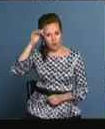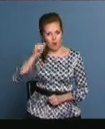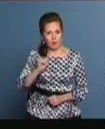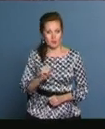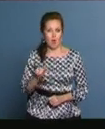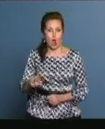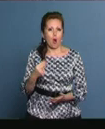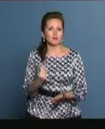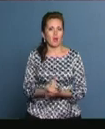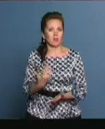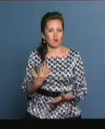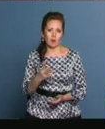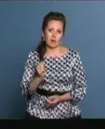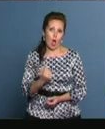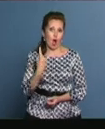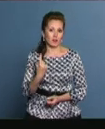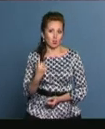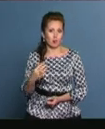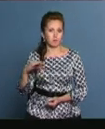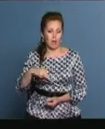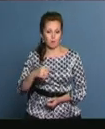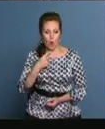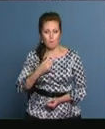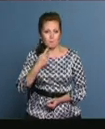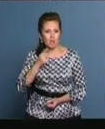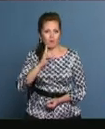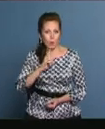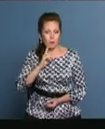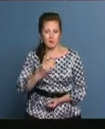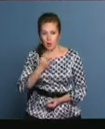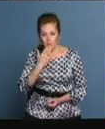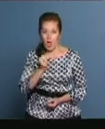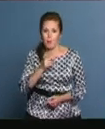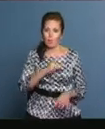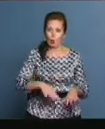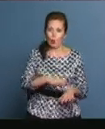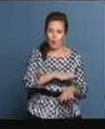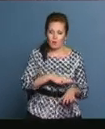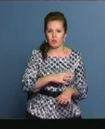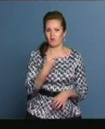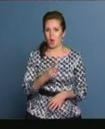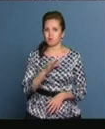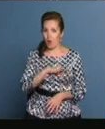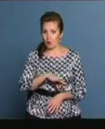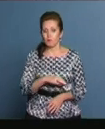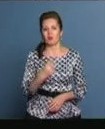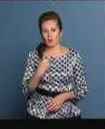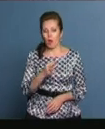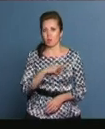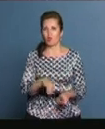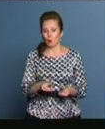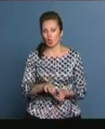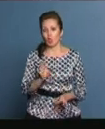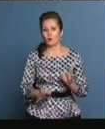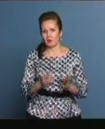значит, оценивается на 1 балл по привкусам и запахам, а прудовая вода 2 балла. 2 балла – это тоже нормативный